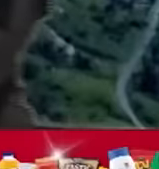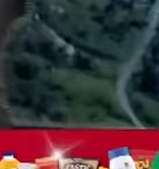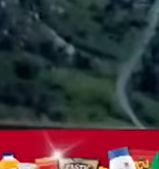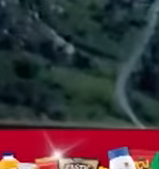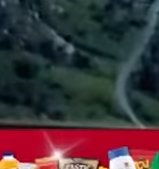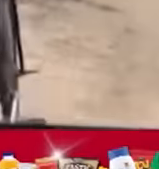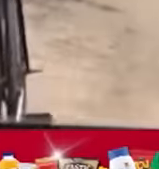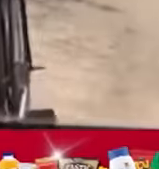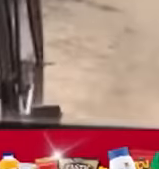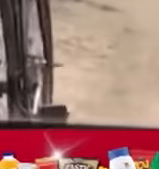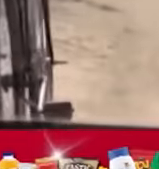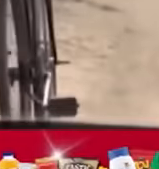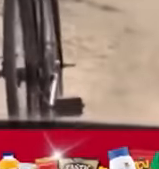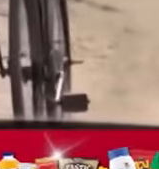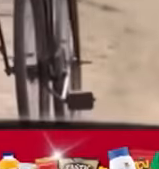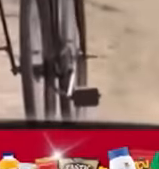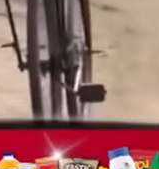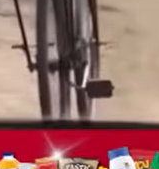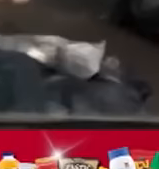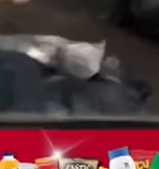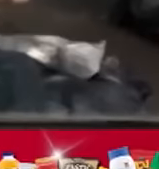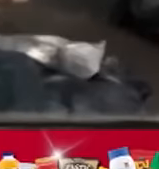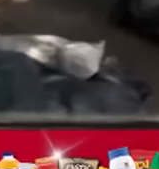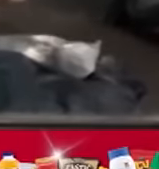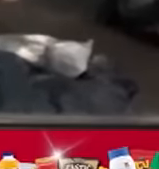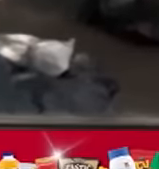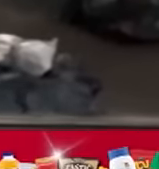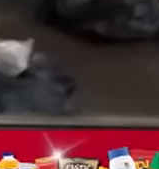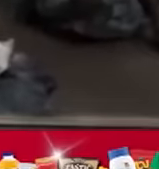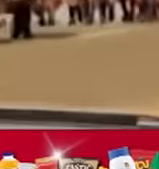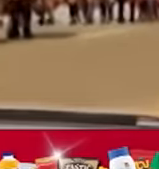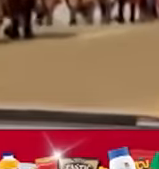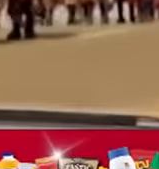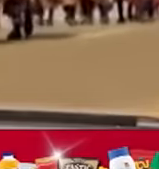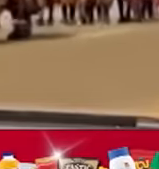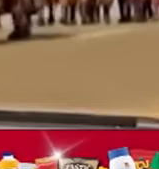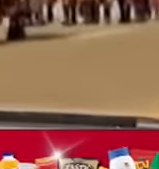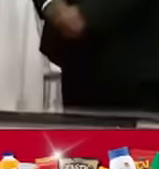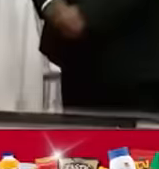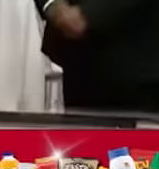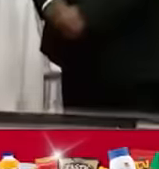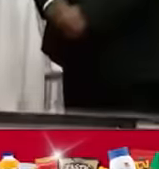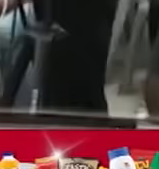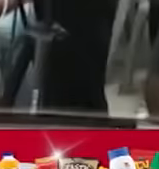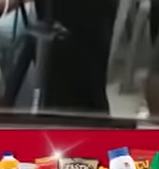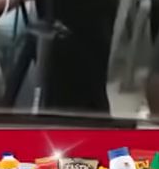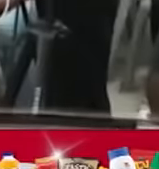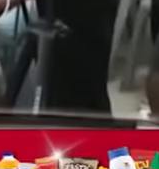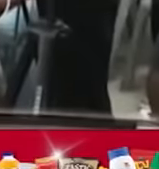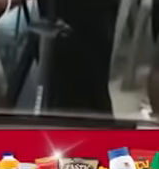I on Sunday. Telling the African story from an African perspective. This is the only news